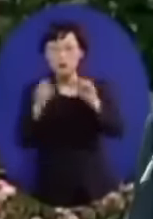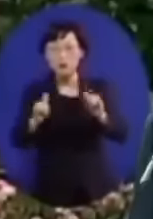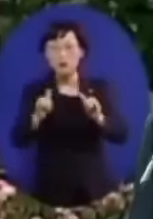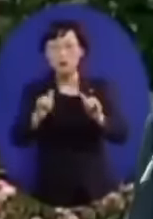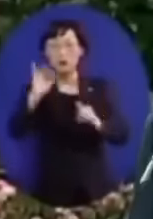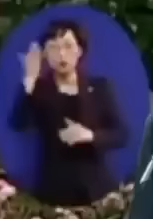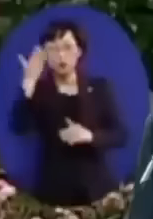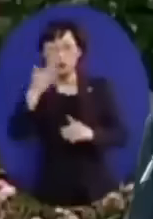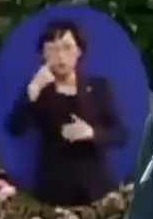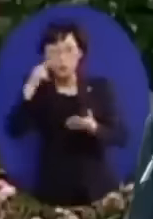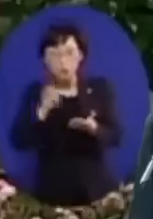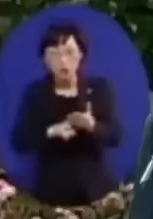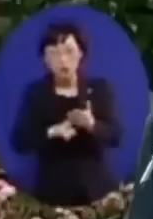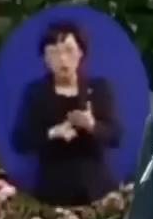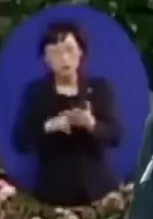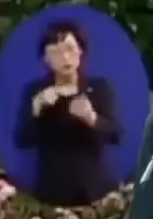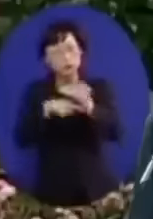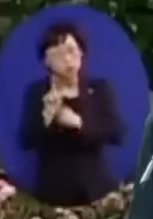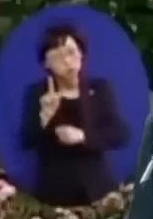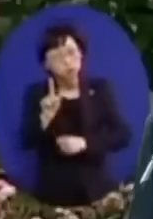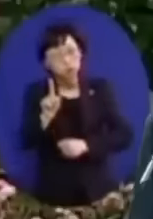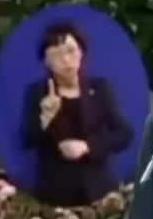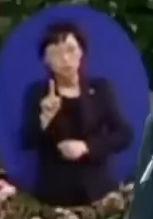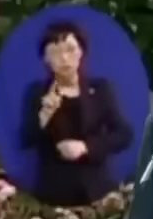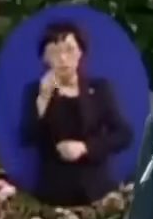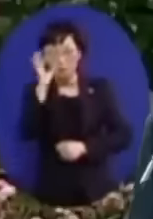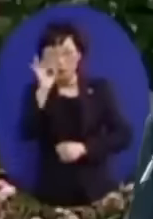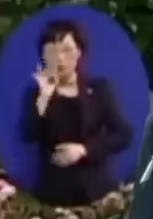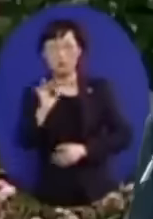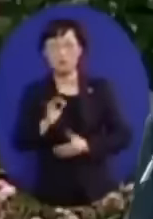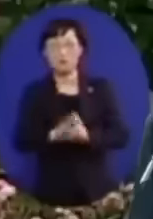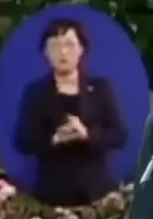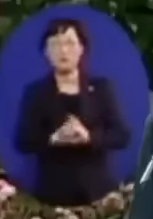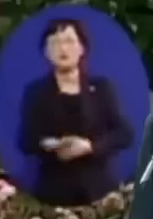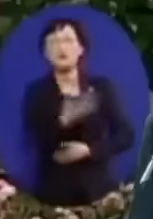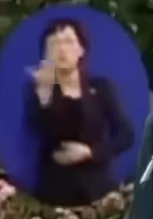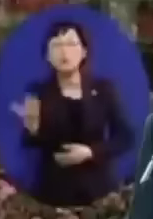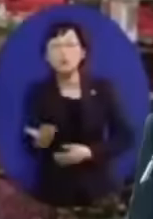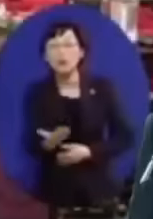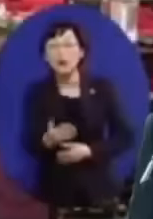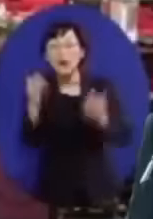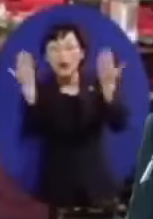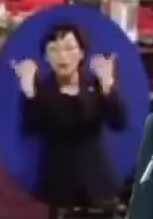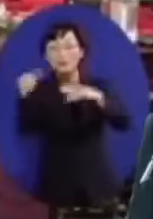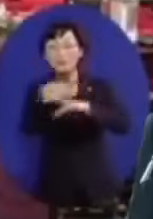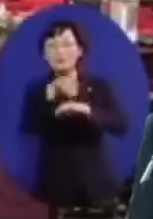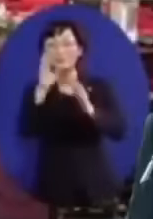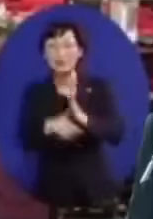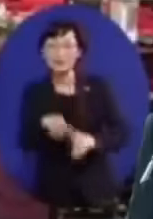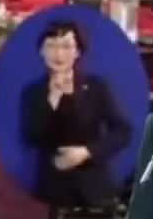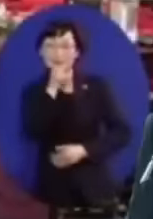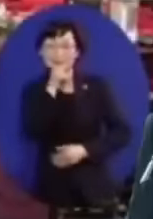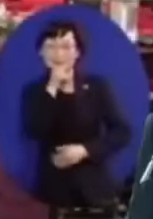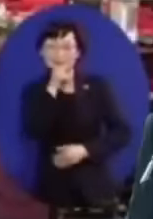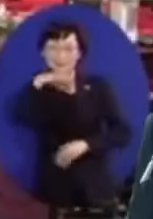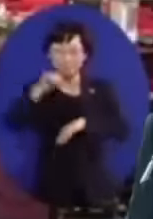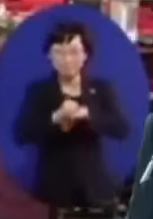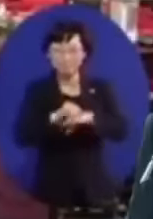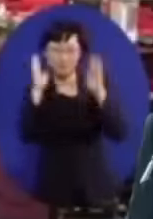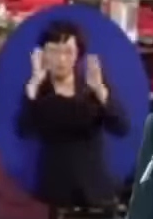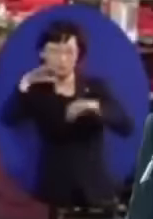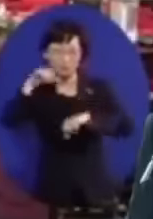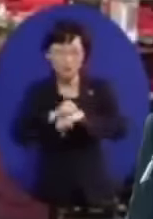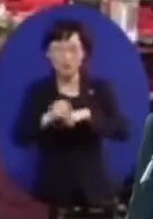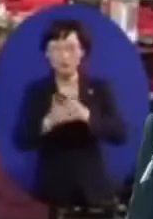있다는 것을 발견하고 그 원인을 살펴봤습니다. 여러분, 학교 다닐 때 점수를 잘 받고 공부 잘했다고